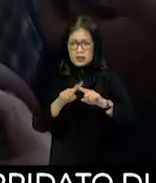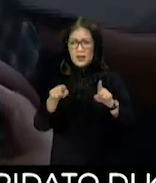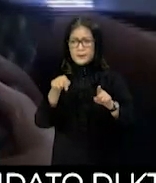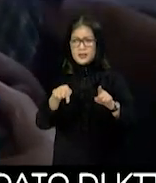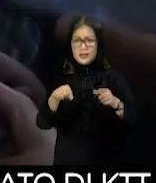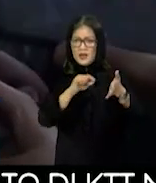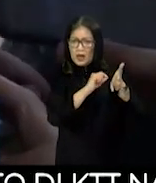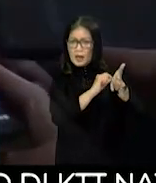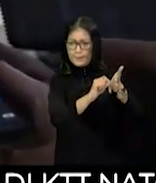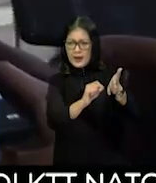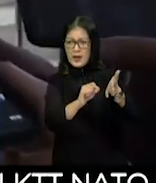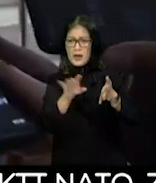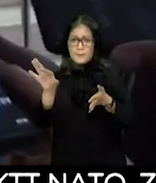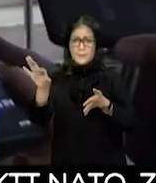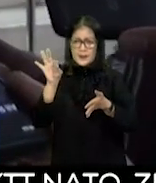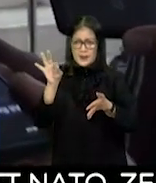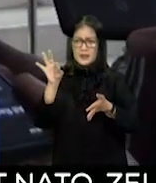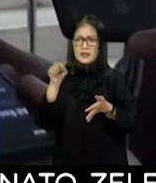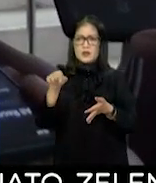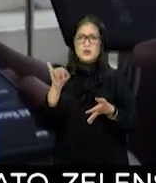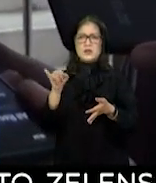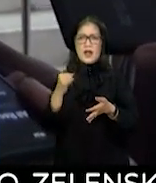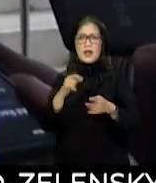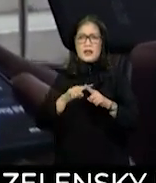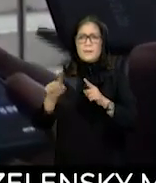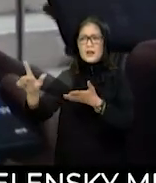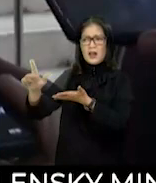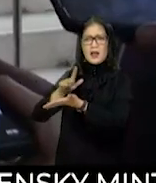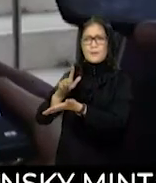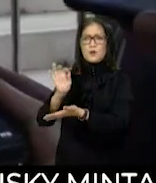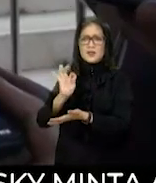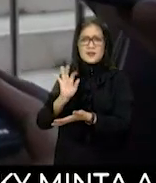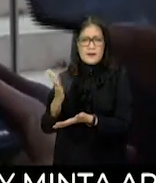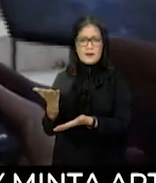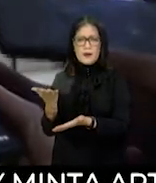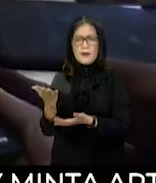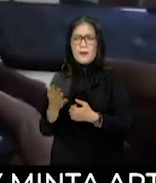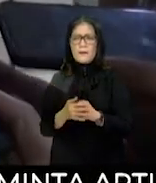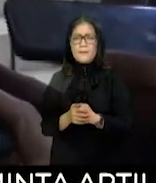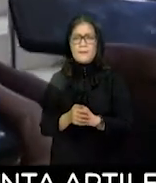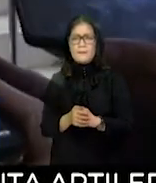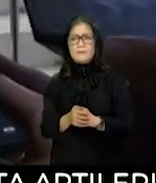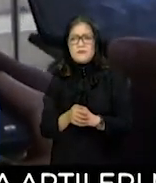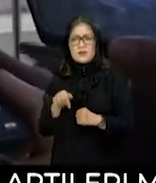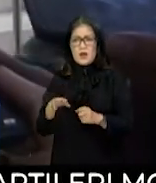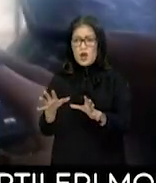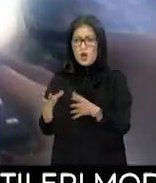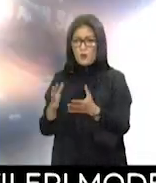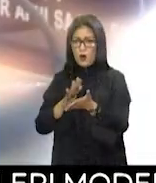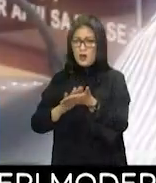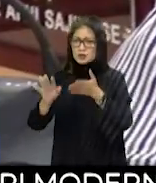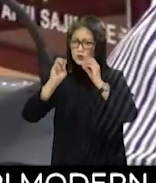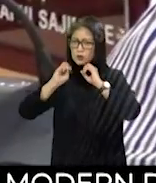dan itu tidak diperkenankan saya gitu loh kalau minggu ini mau keluarkan nama ini tuh tidak berfung tiba-tiba mereka Langsung share di social